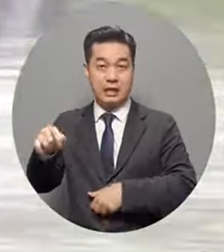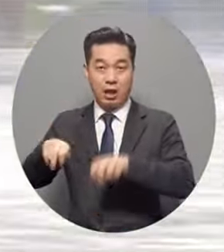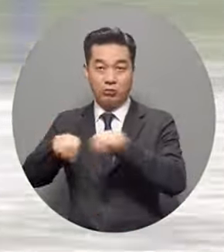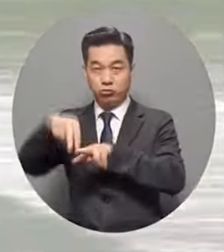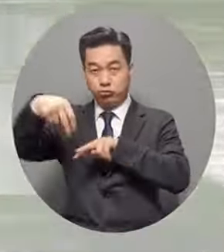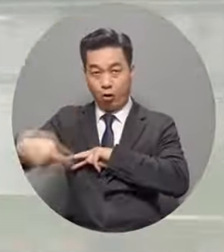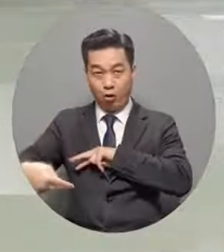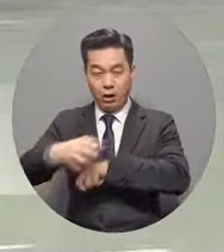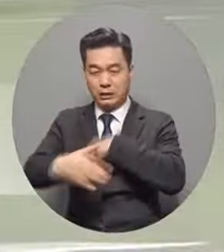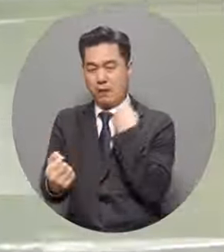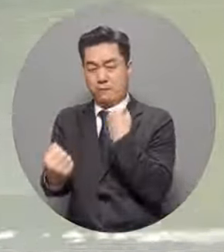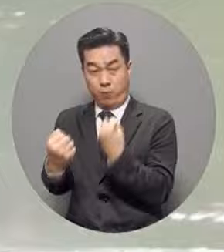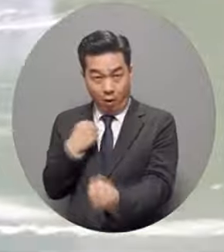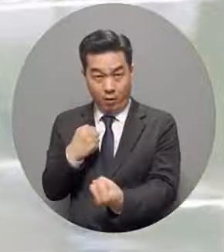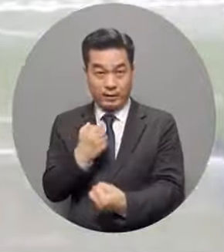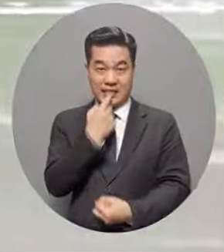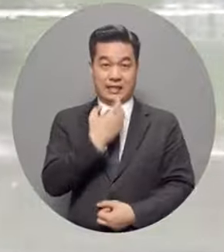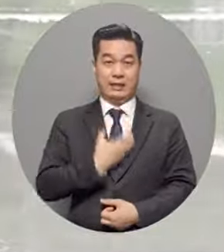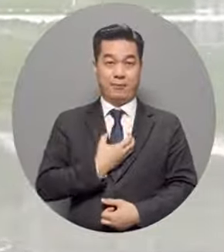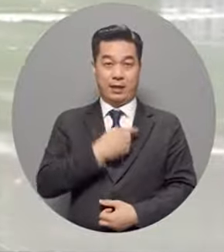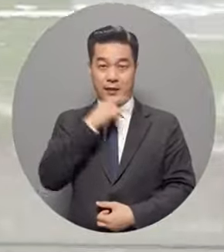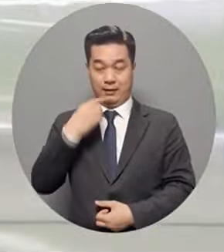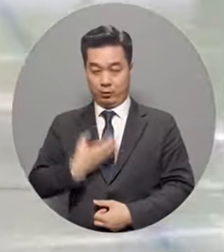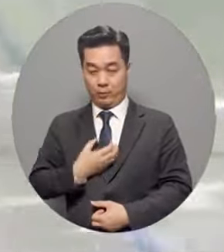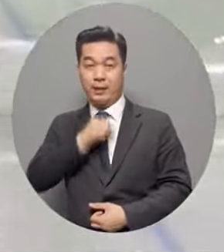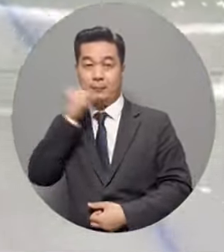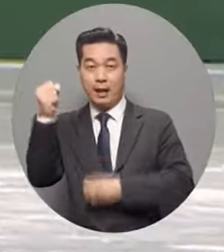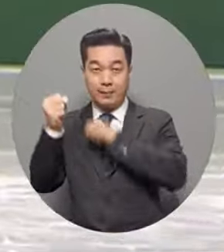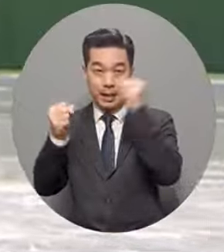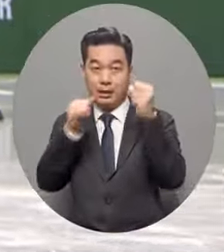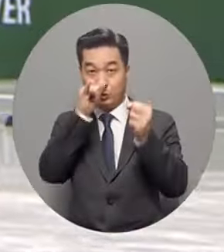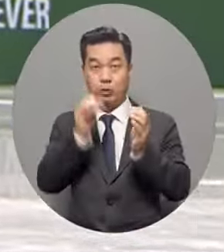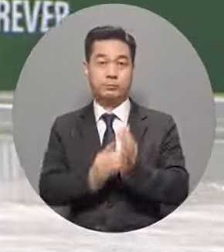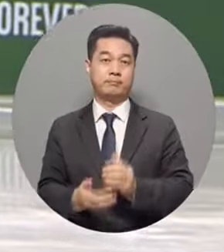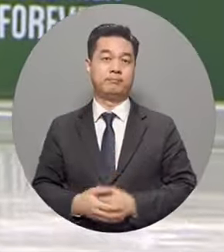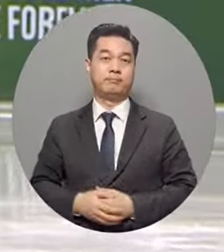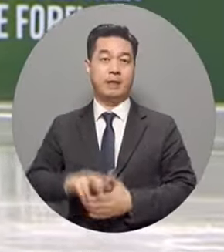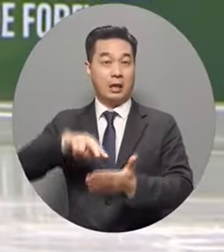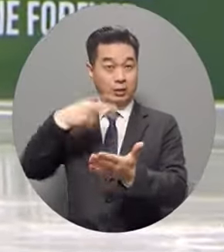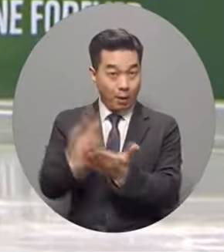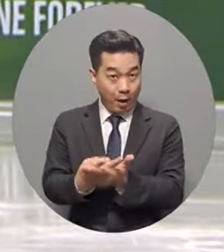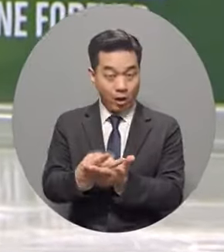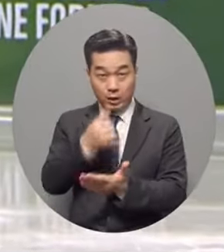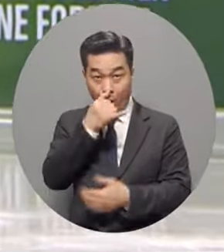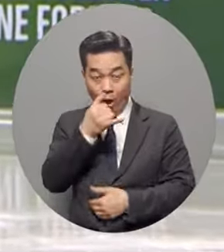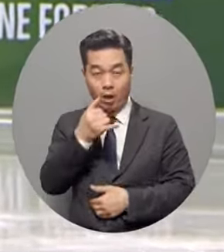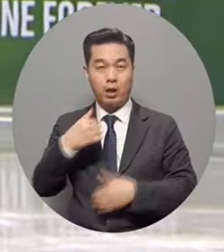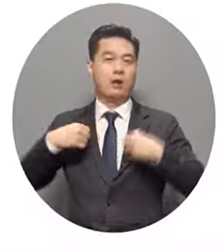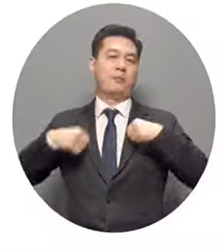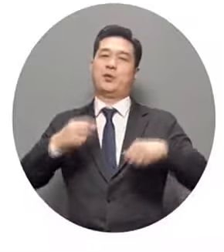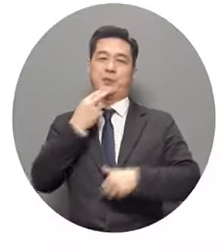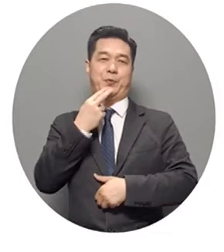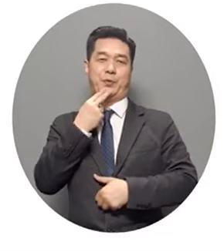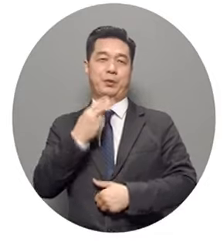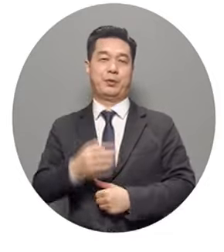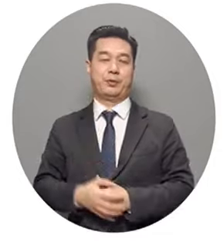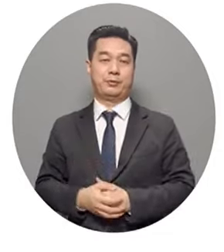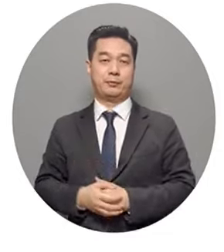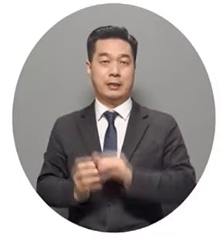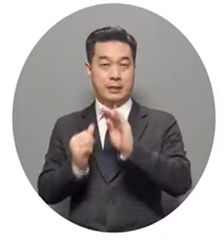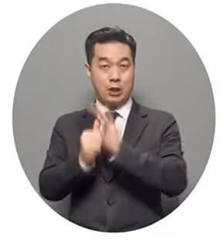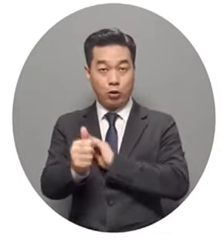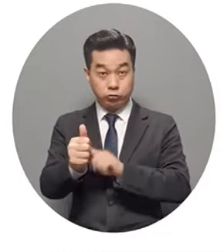잘 버텨내며 은메달과 동메달을 합작했습니다. 넘어지고 쓰러져도 쉽게 포기하지 않았습니다.